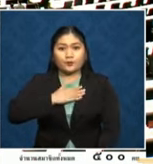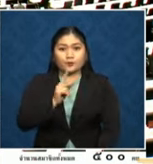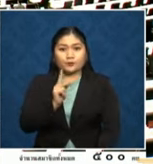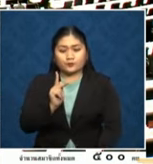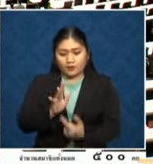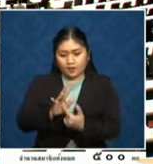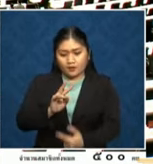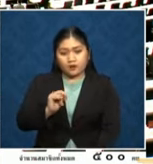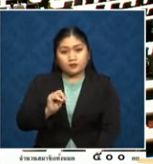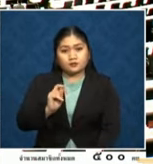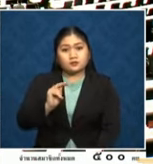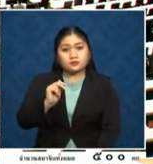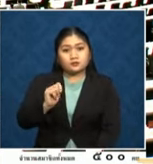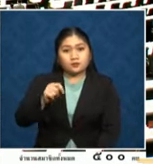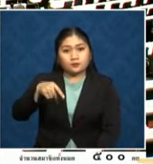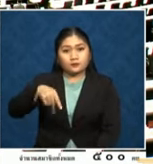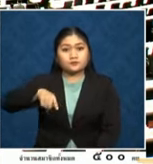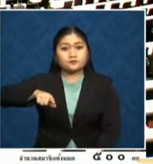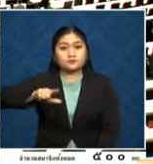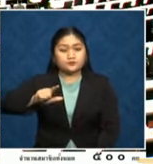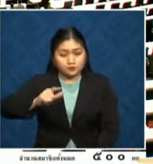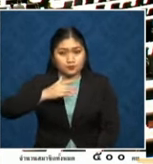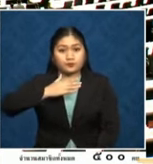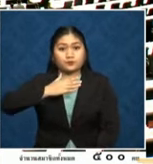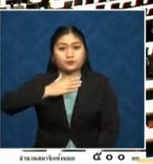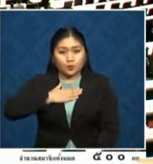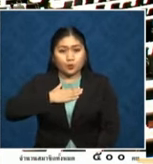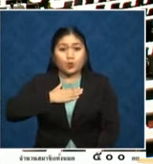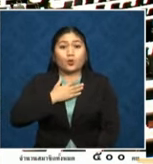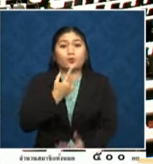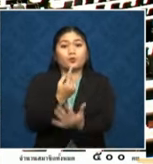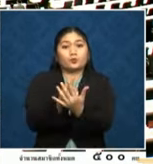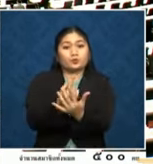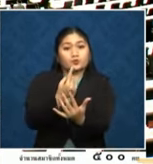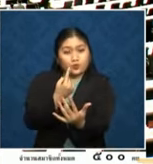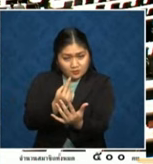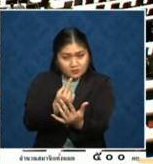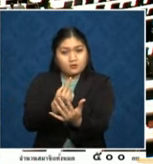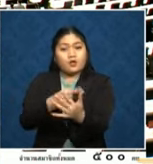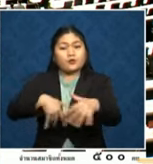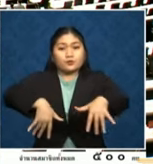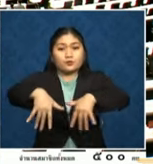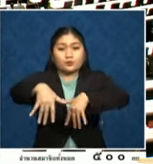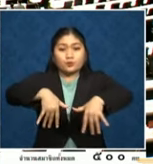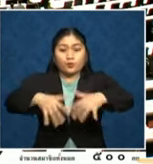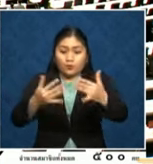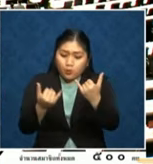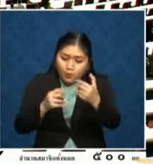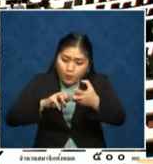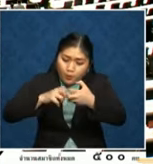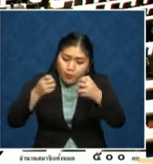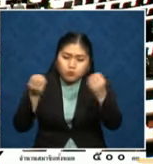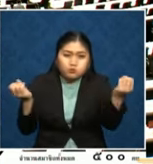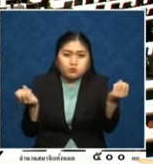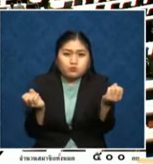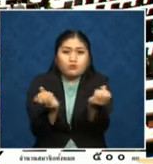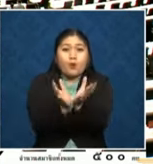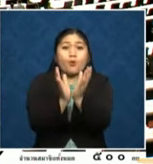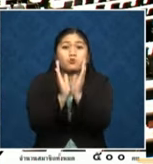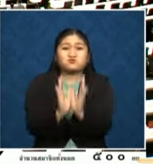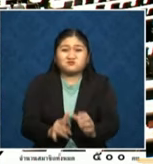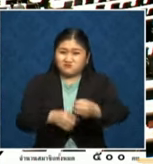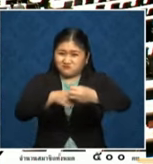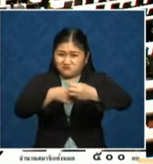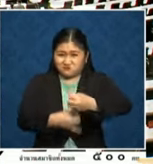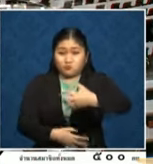ลดวงอมพรสมาชิกสภาผู้แทนราษฎรตัวแทนของพี่น้องชาวพญาไทดินแดงครับวันนี้มีเรื่องปัญหาความเดือดร้อนของพี่น้องประชาชนจำนวน7เรื่องนะครับ